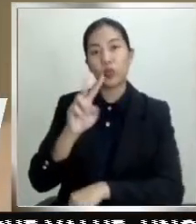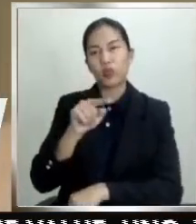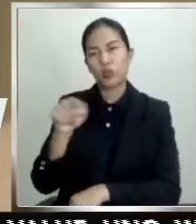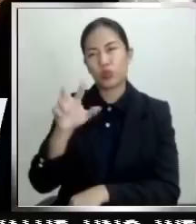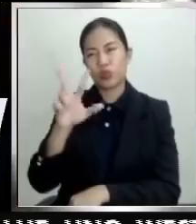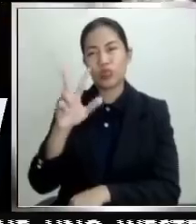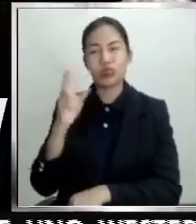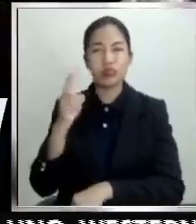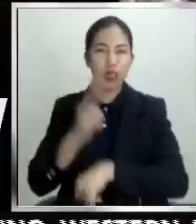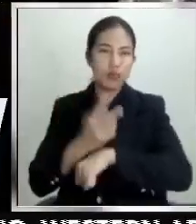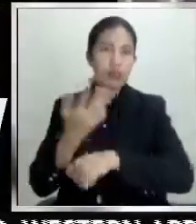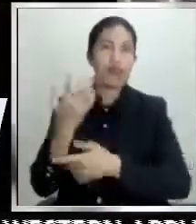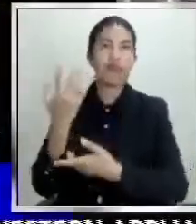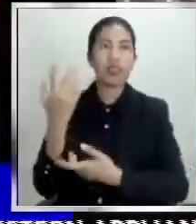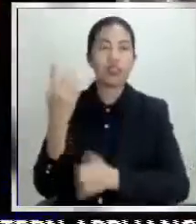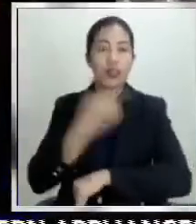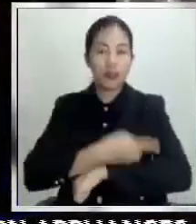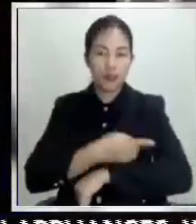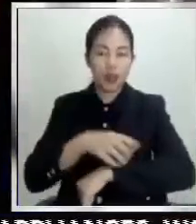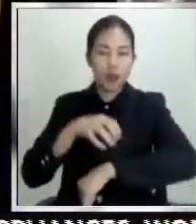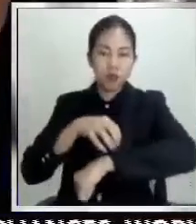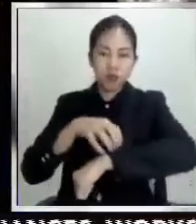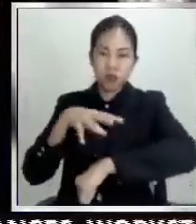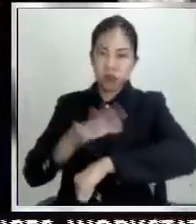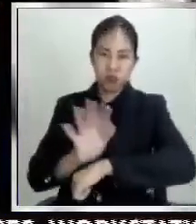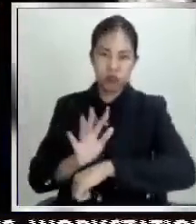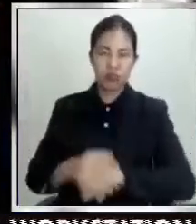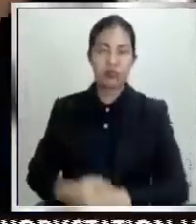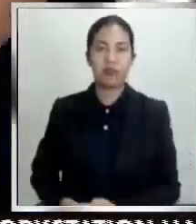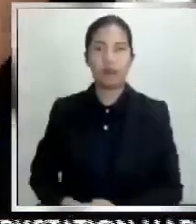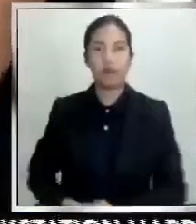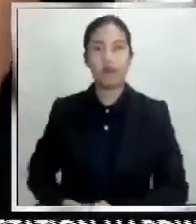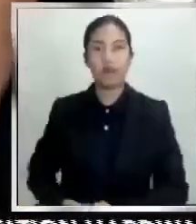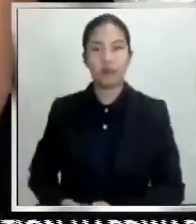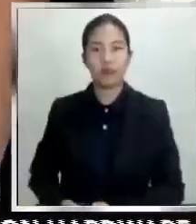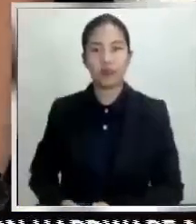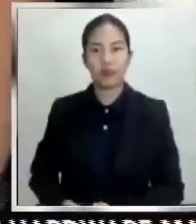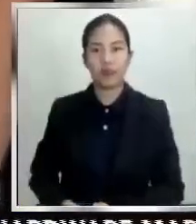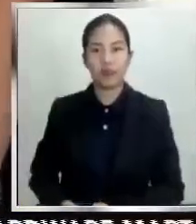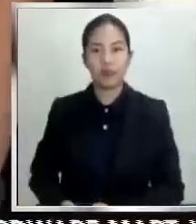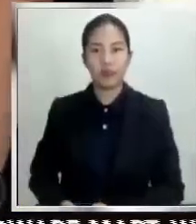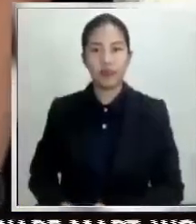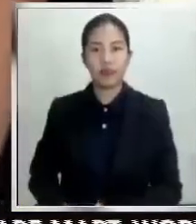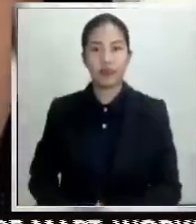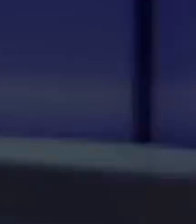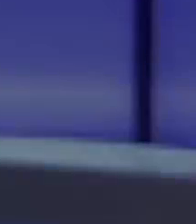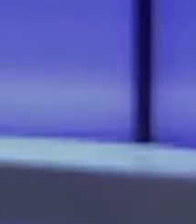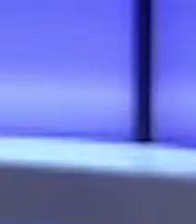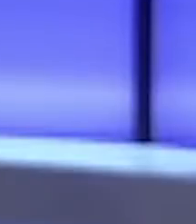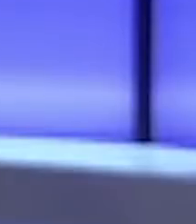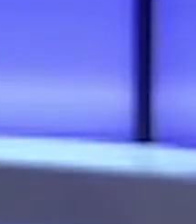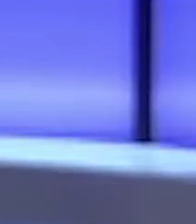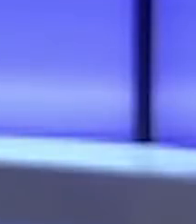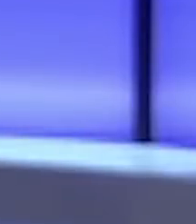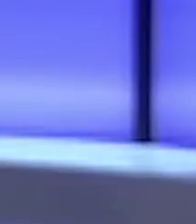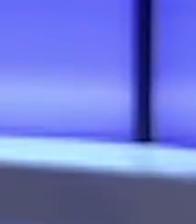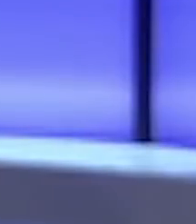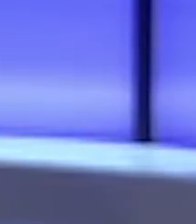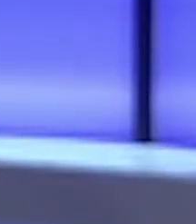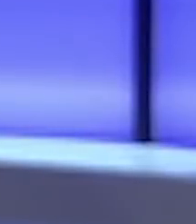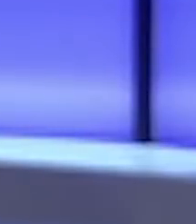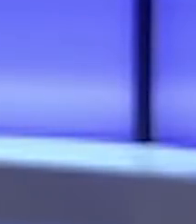pamamaga. Para sa GMA Integrated News, Dano Tingkungko, Nakatutok, 24 Horas. Good news mga